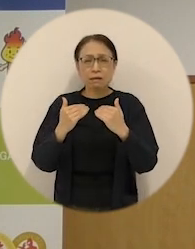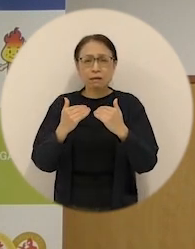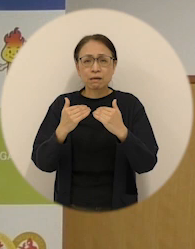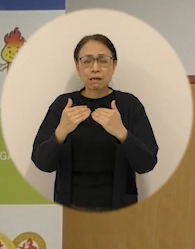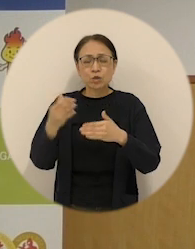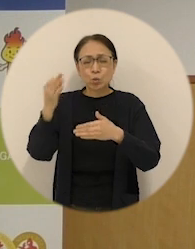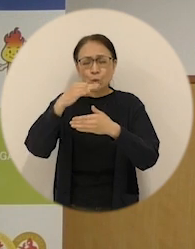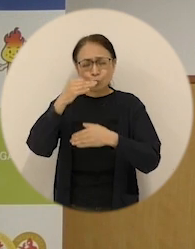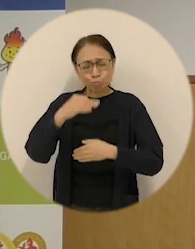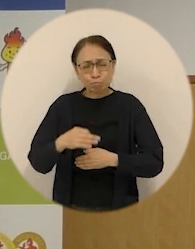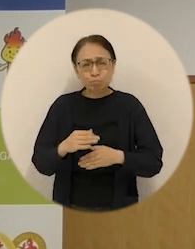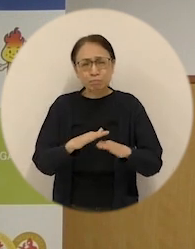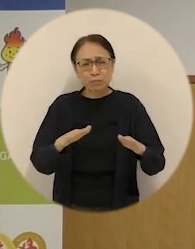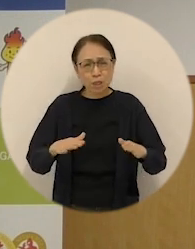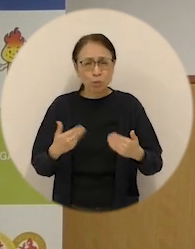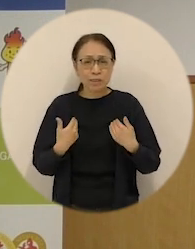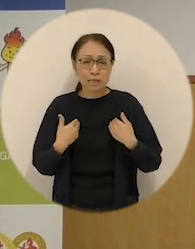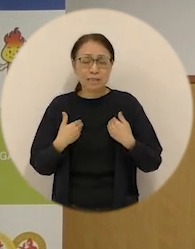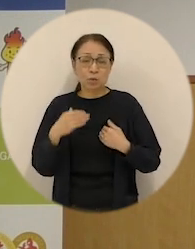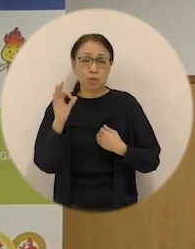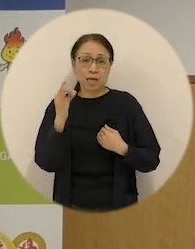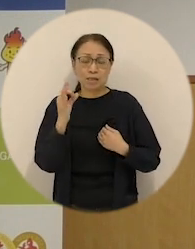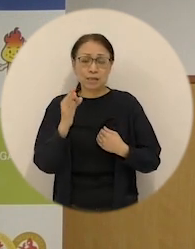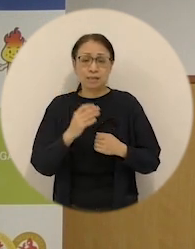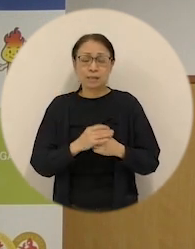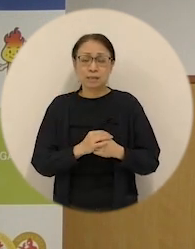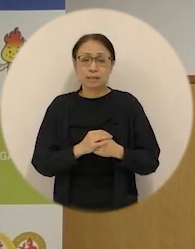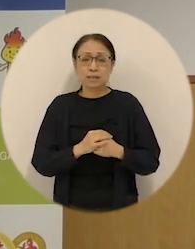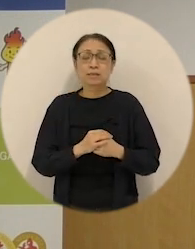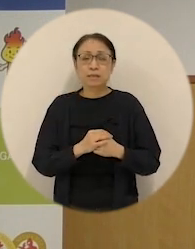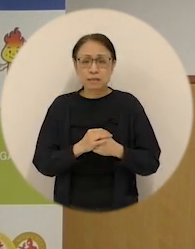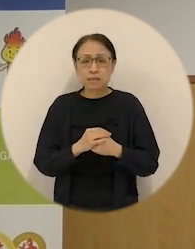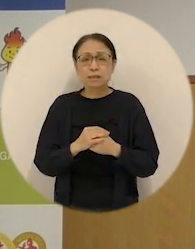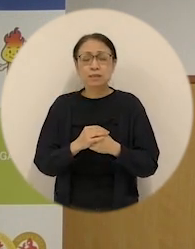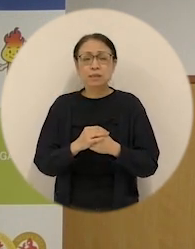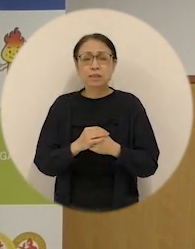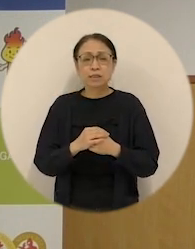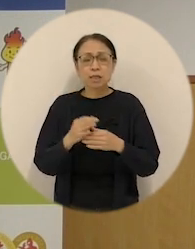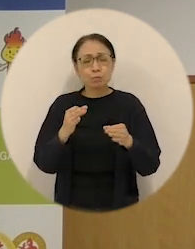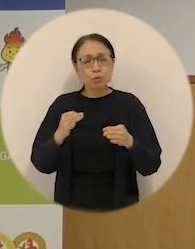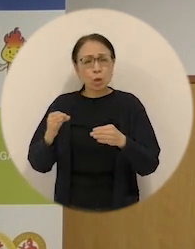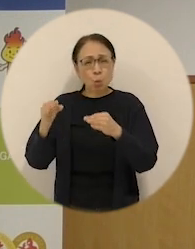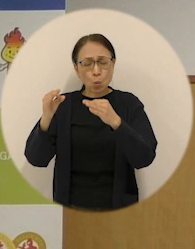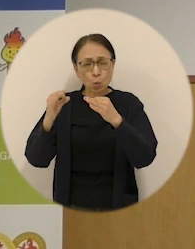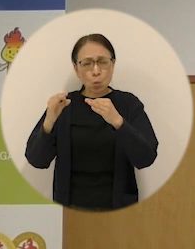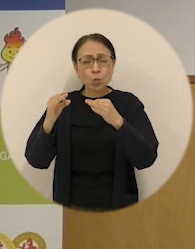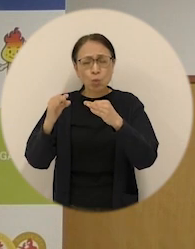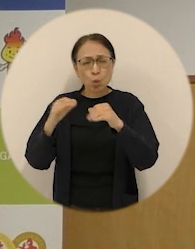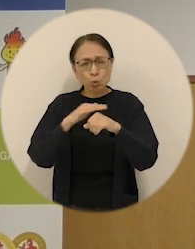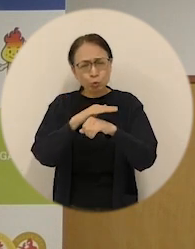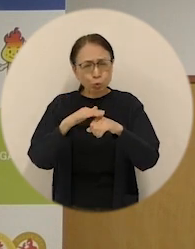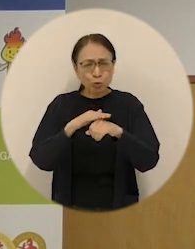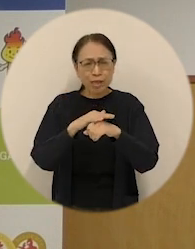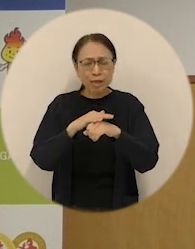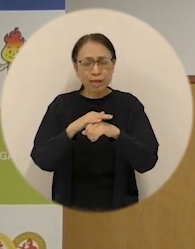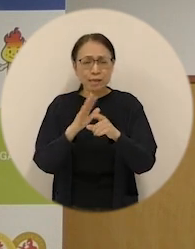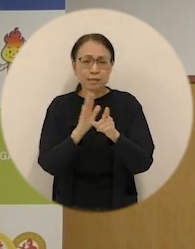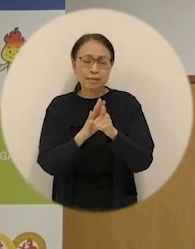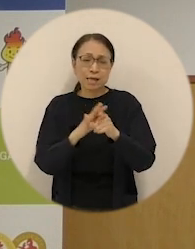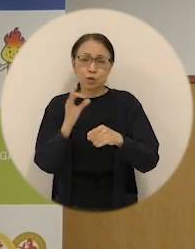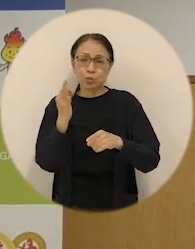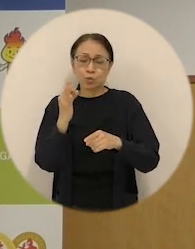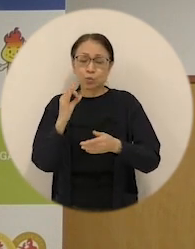者等に対する支援に要する経費であり、物価高騰重点支援給付金